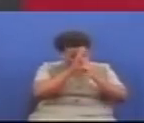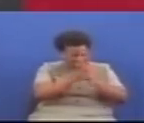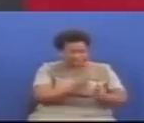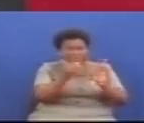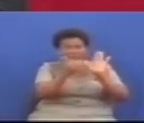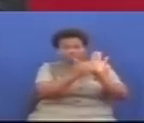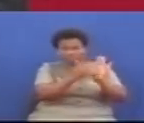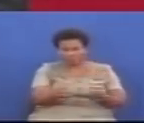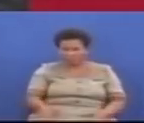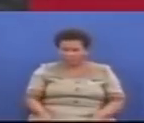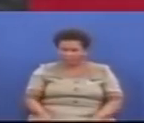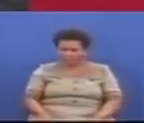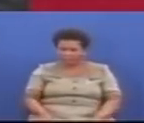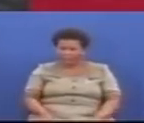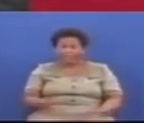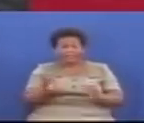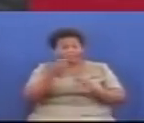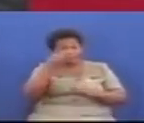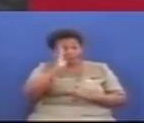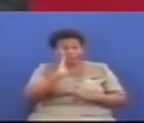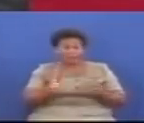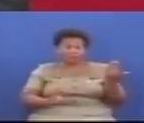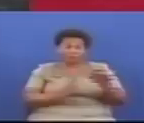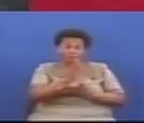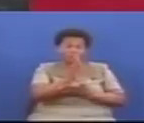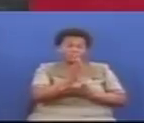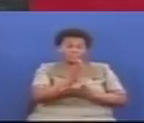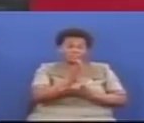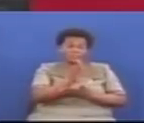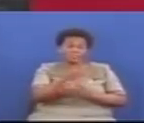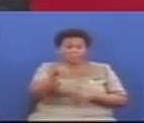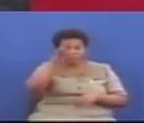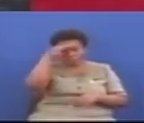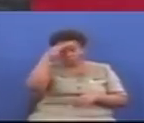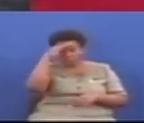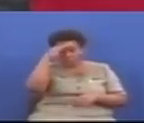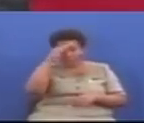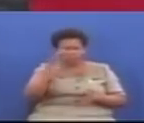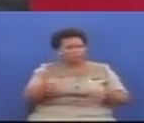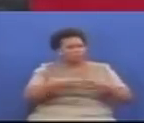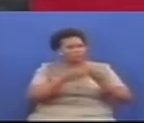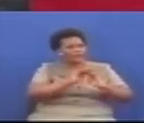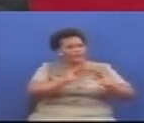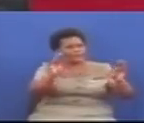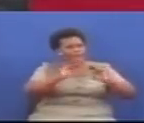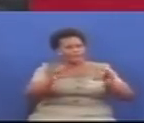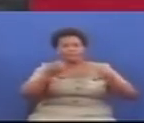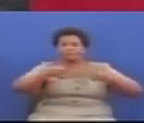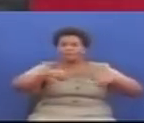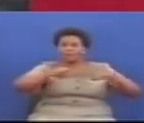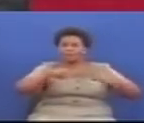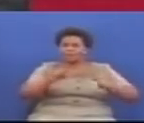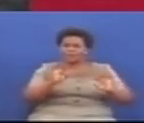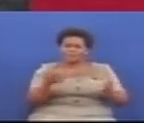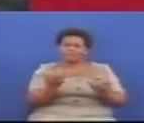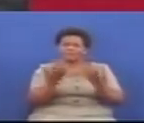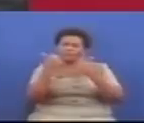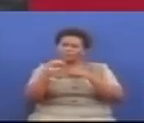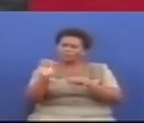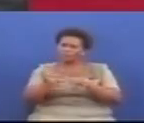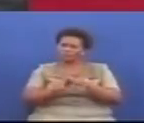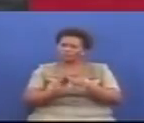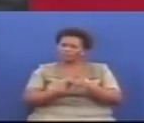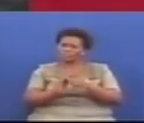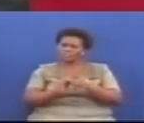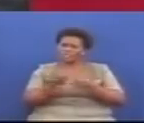serikali kupitia jeshi la polisi imekuwa ikitoa elimu ya waendesha bodaboda juu ya namna nzuri ya utumiaji wa pikipiki, ikiwa ni pamoja na